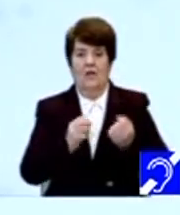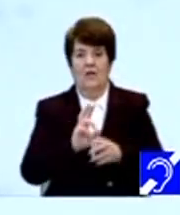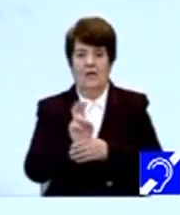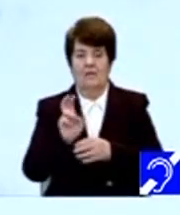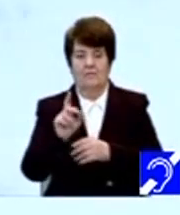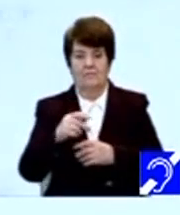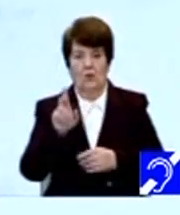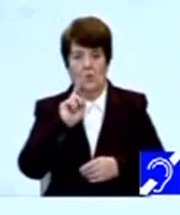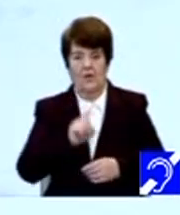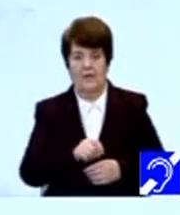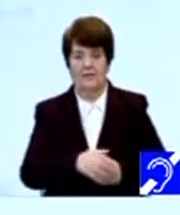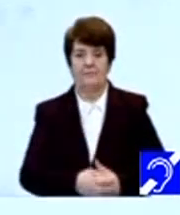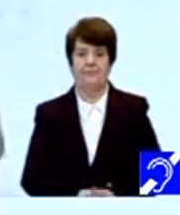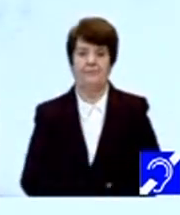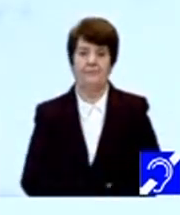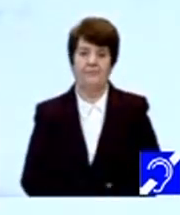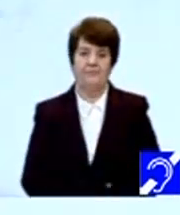pasageri.